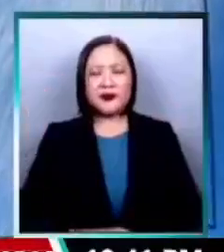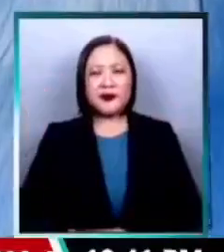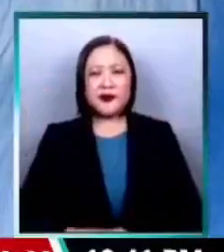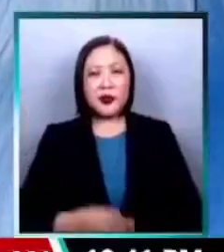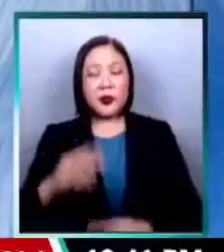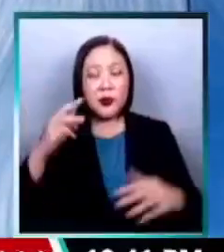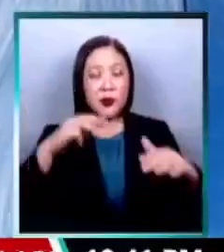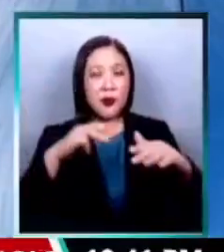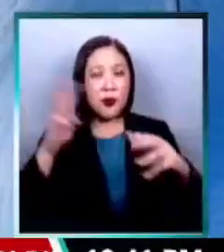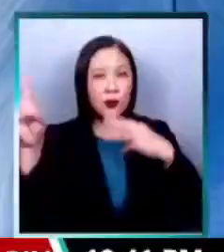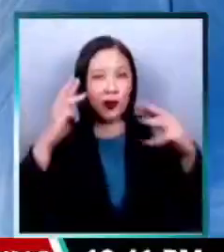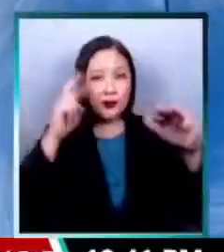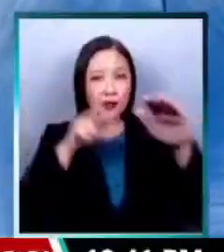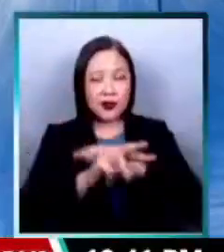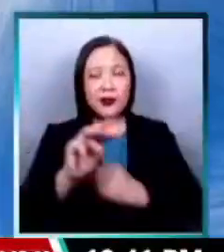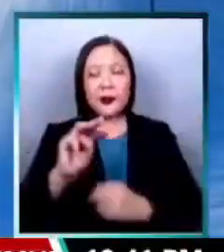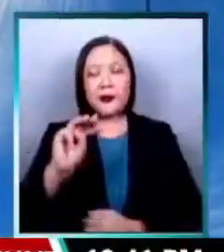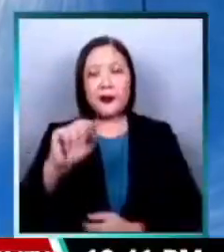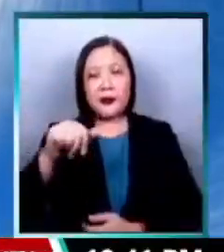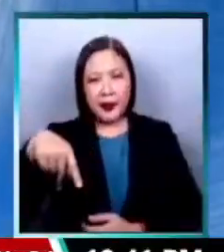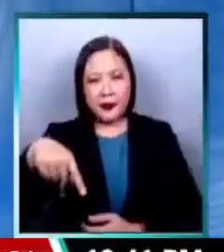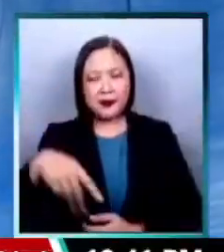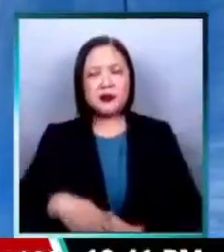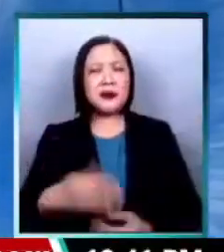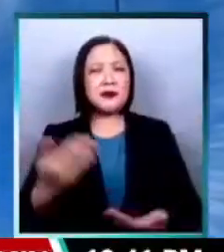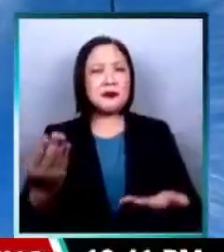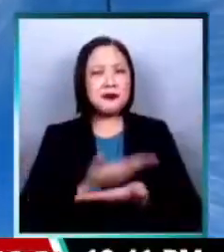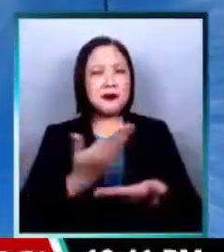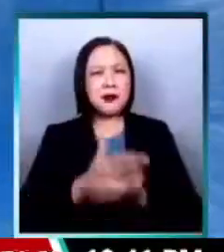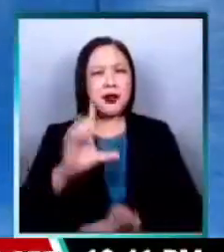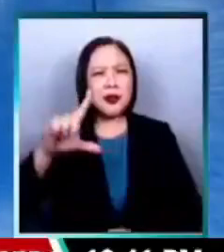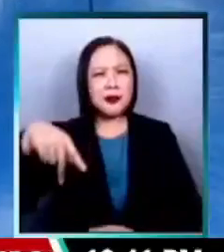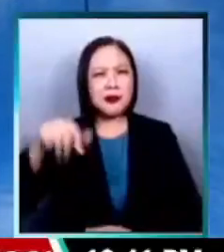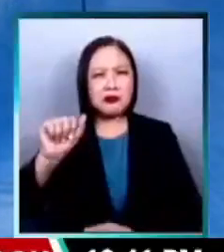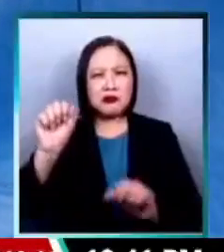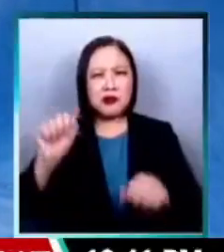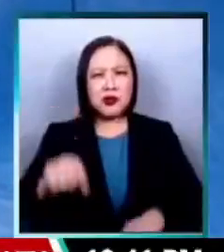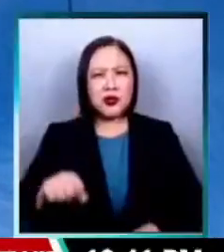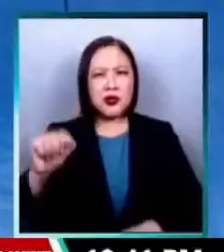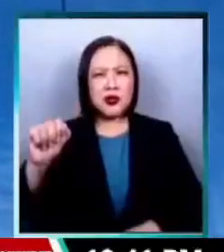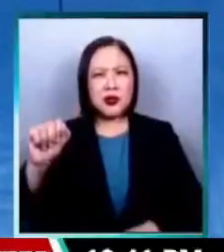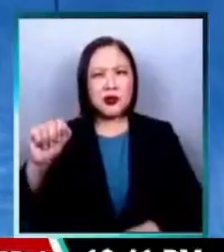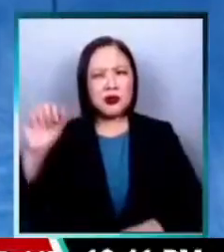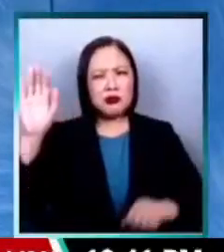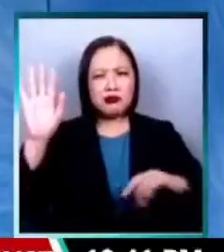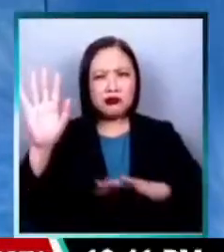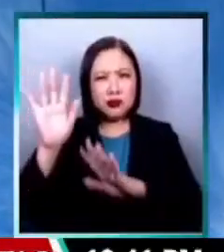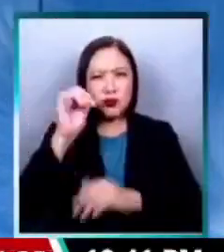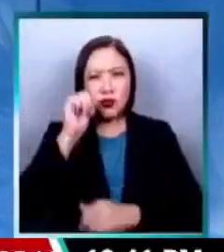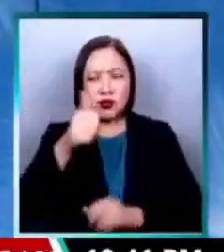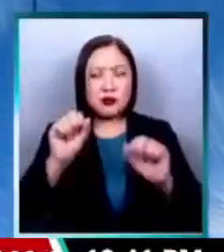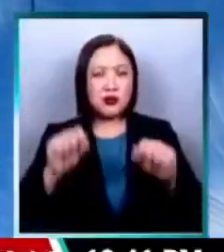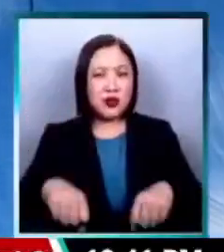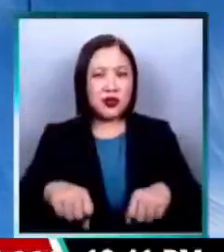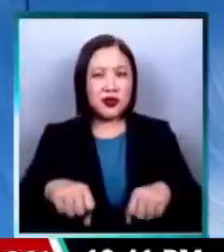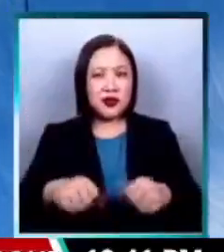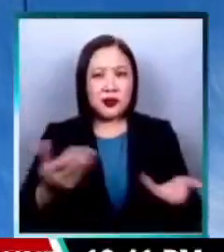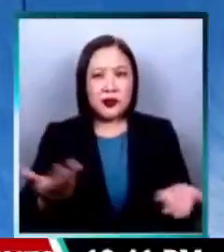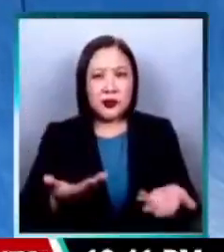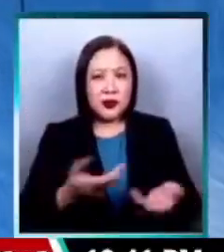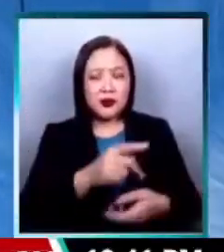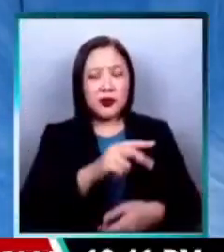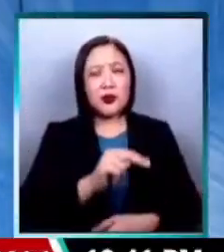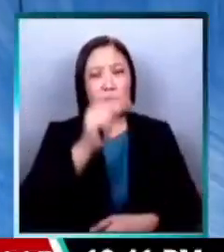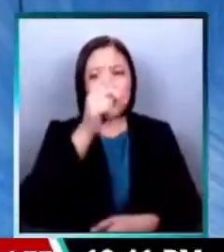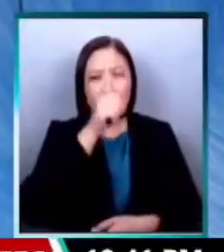ng Metro Weather, isang panibagong LPA ang posibleng mabuo bukas. Maaari nitong tumbukin ang bahagi ng Northern Luzon